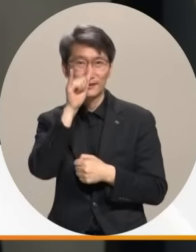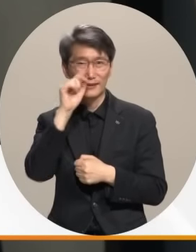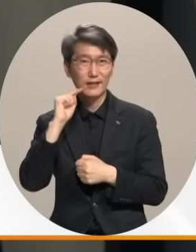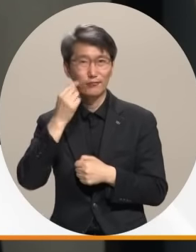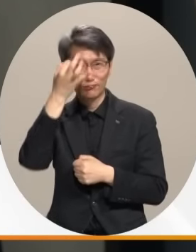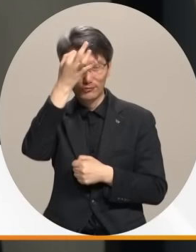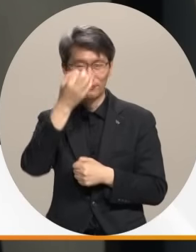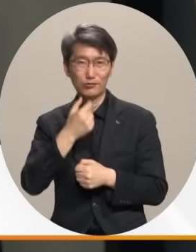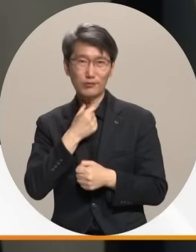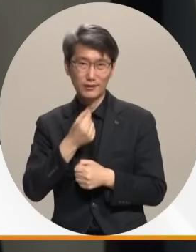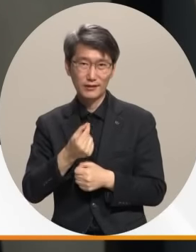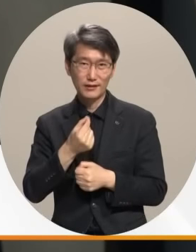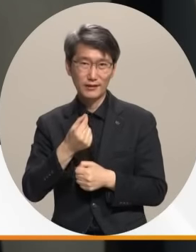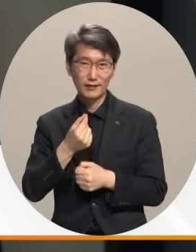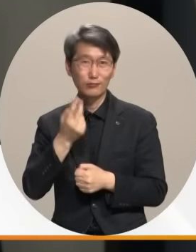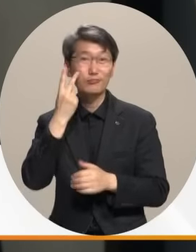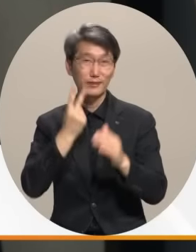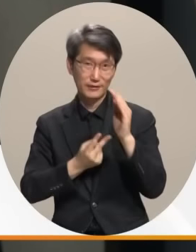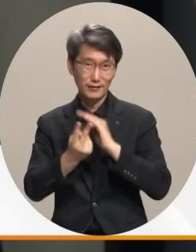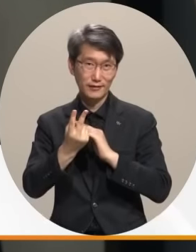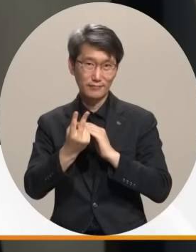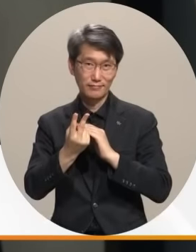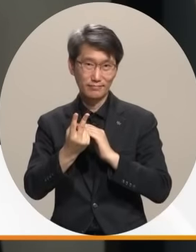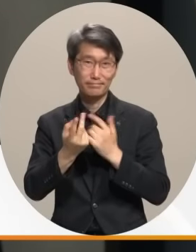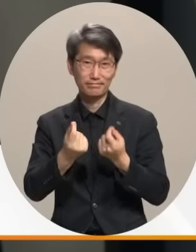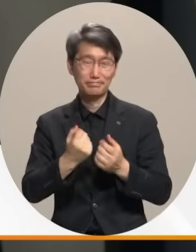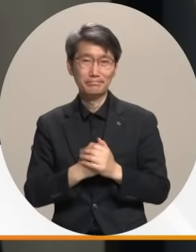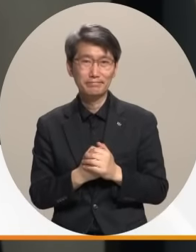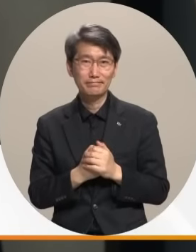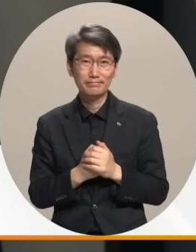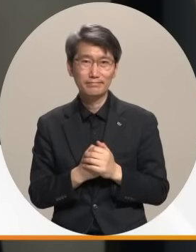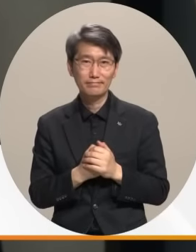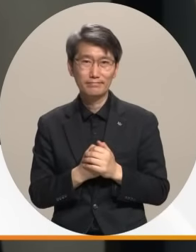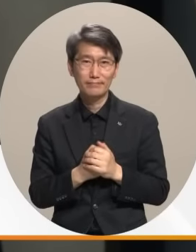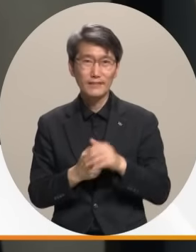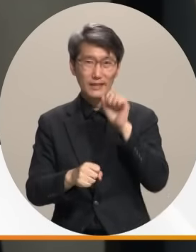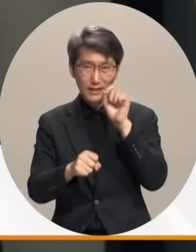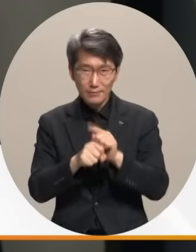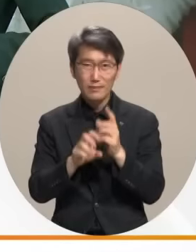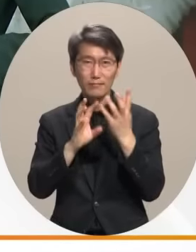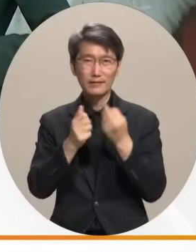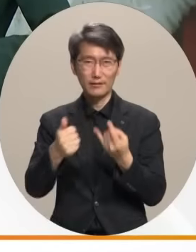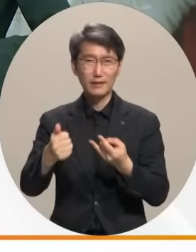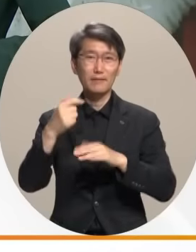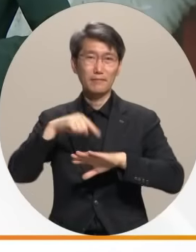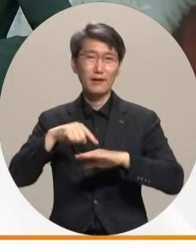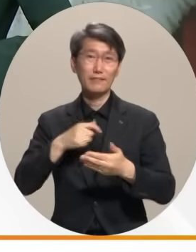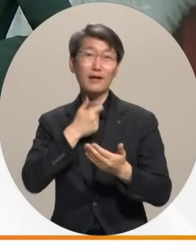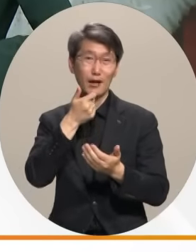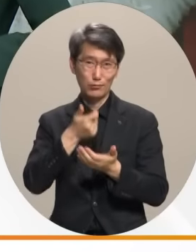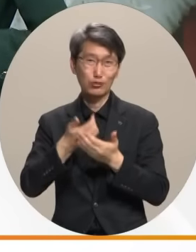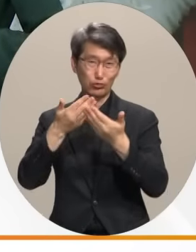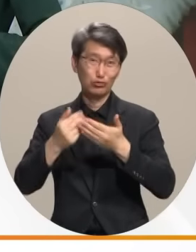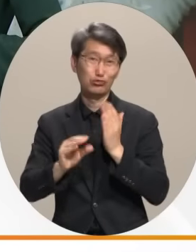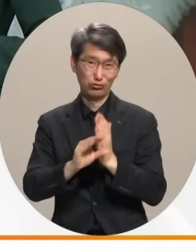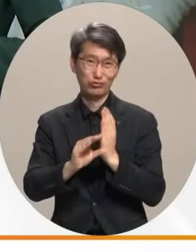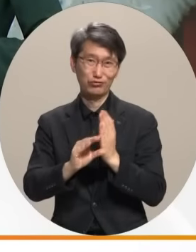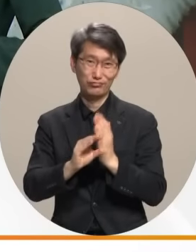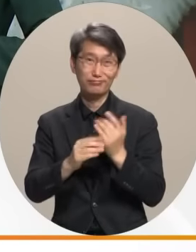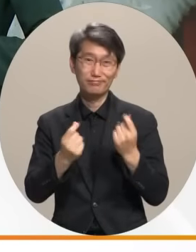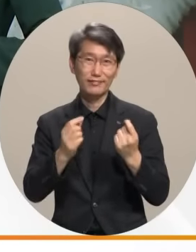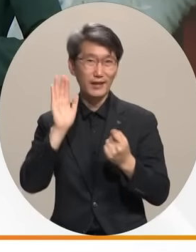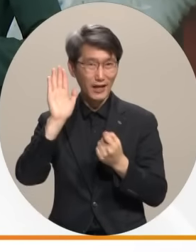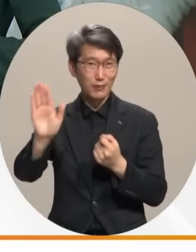예술가가 되는게 저의 꿈이자 포부입니다네 이미 많은 사람들에게 마음의 울림을 주고 계시는 무용